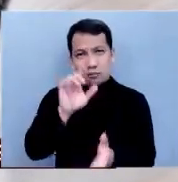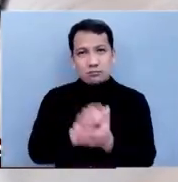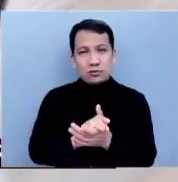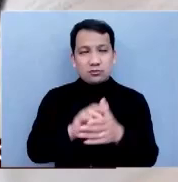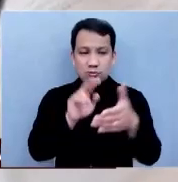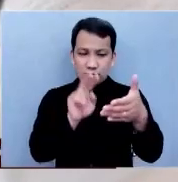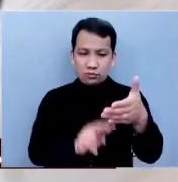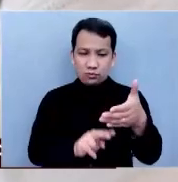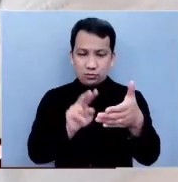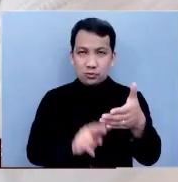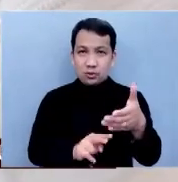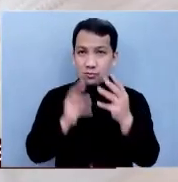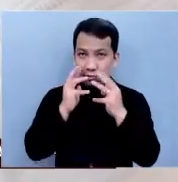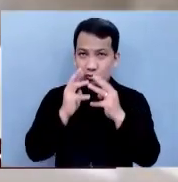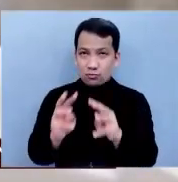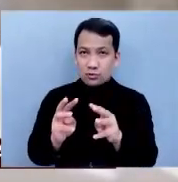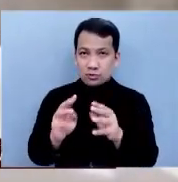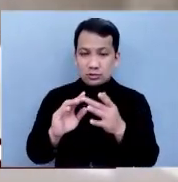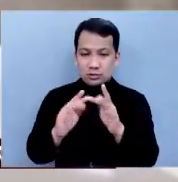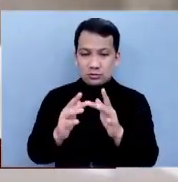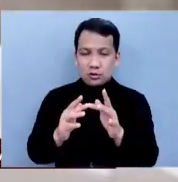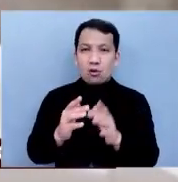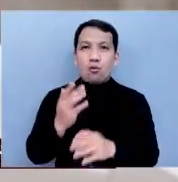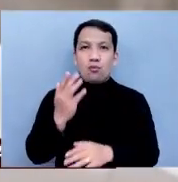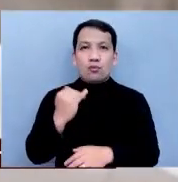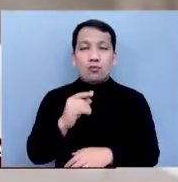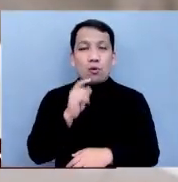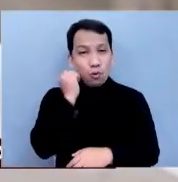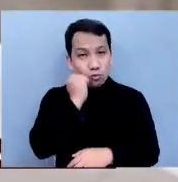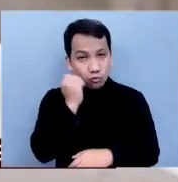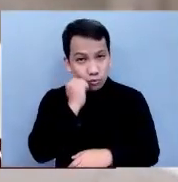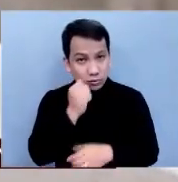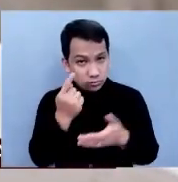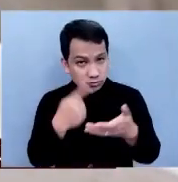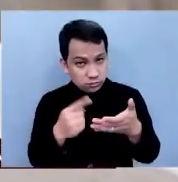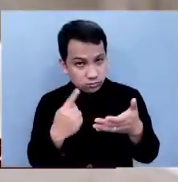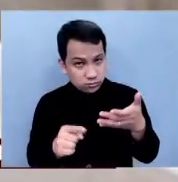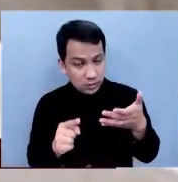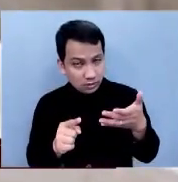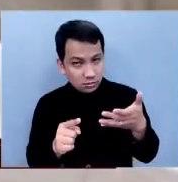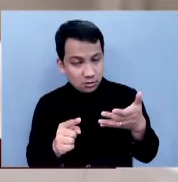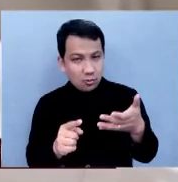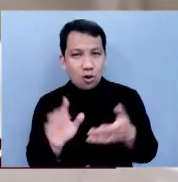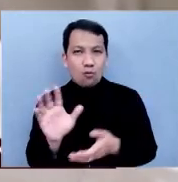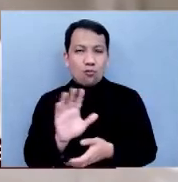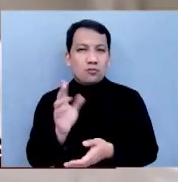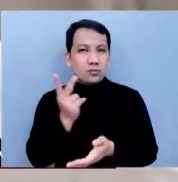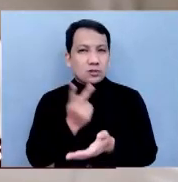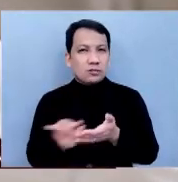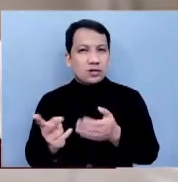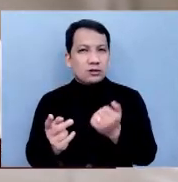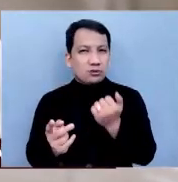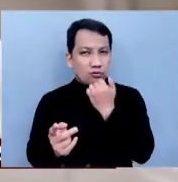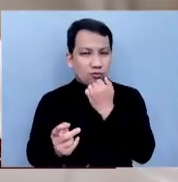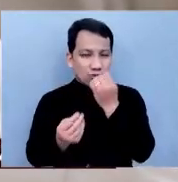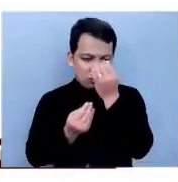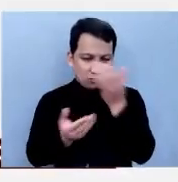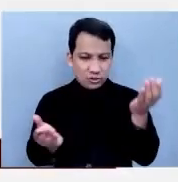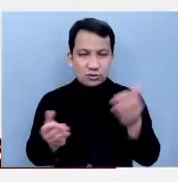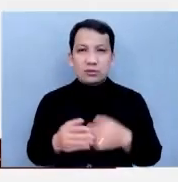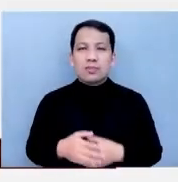o napapanood natin online. Ugaliin po nating mag-double check nang tayo po ay hindi bumabagsak sa maling impormasyon.